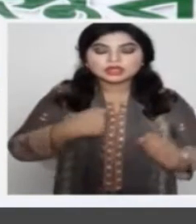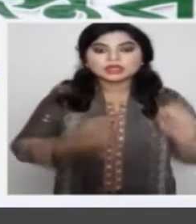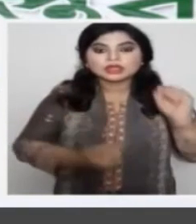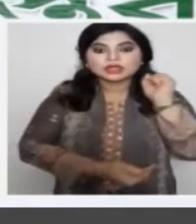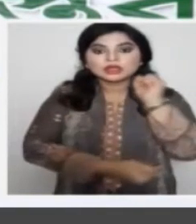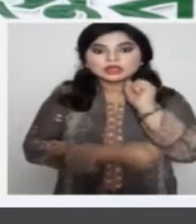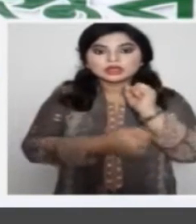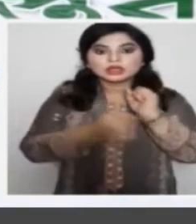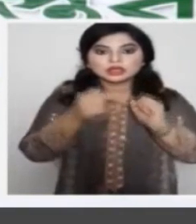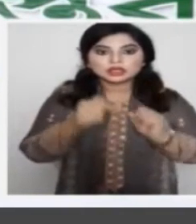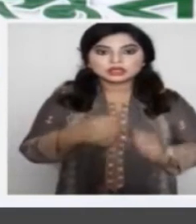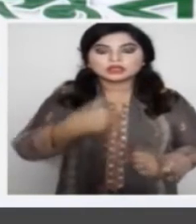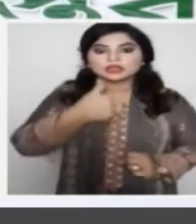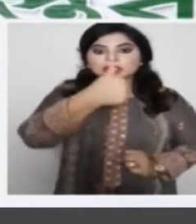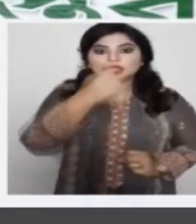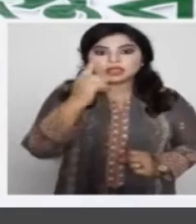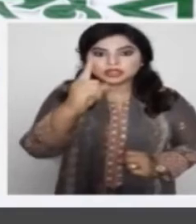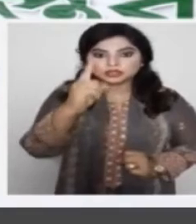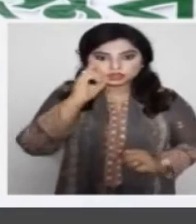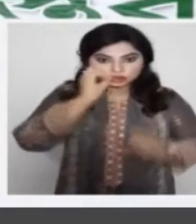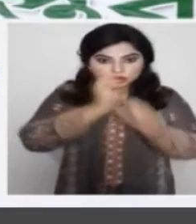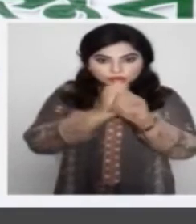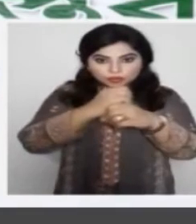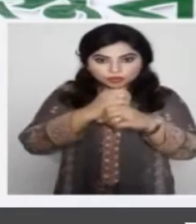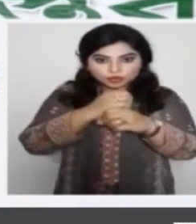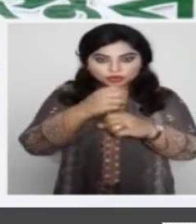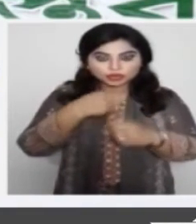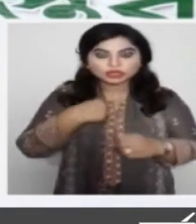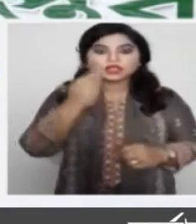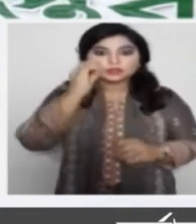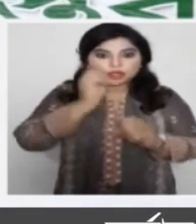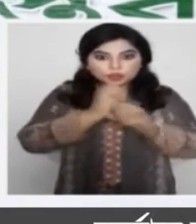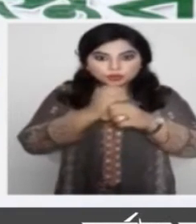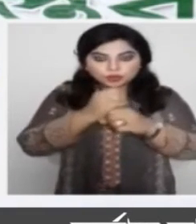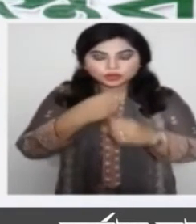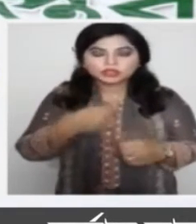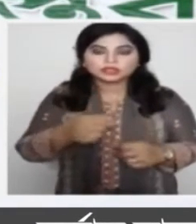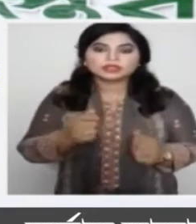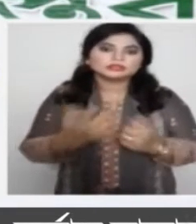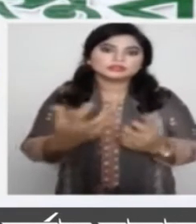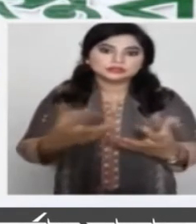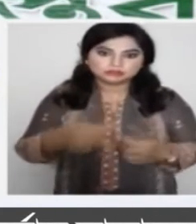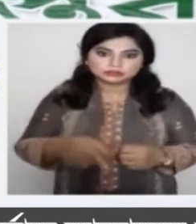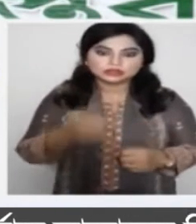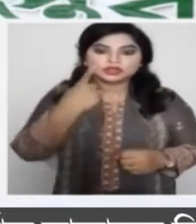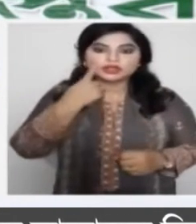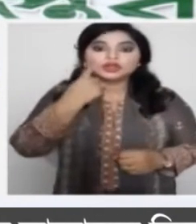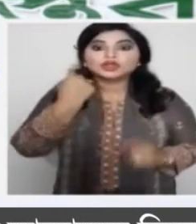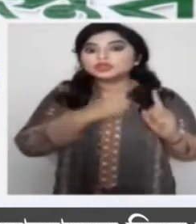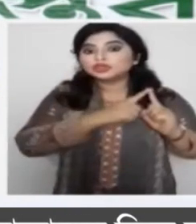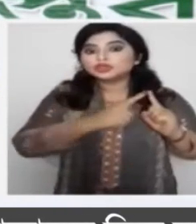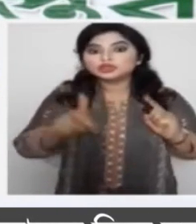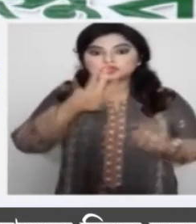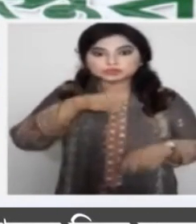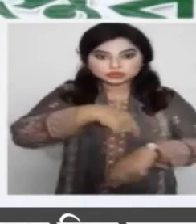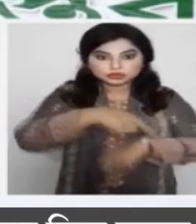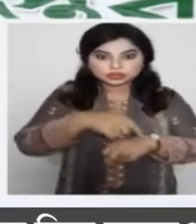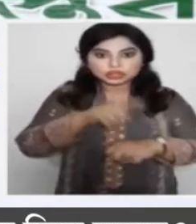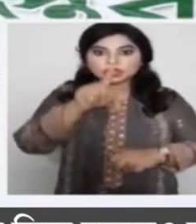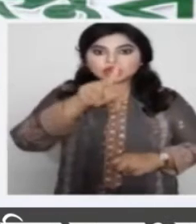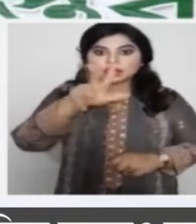94,481 জনে। এছাড়া গত 24 ঘন্টায় আরও 53 জনের মৃত্যু হয়েছে। এ নিয়ে দেশে করোনা ভাইরাসে আক্রান্ত হয়ে মৃতের সংখ্যা